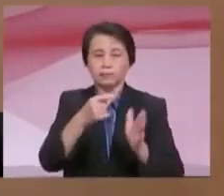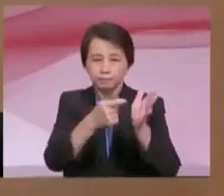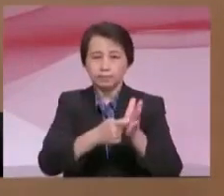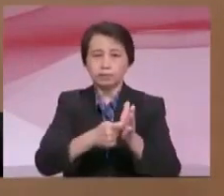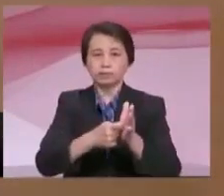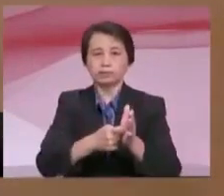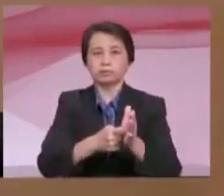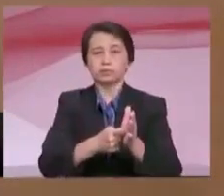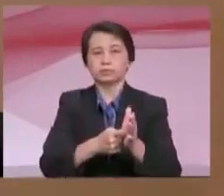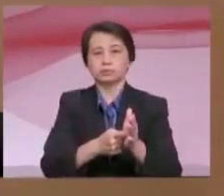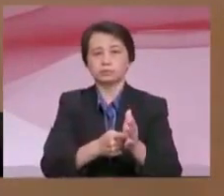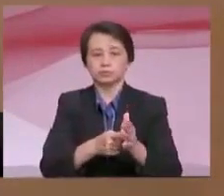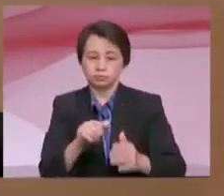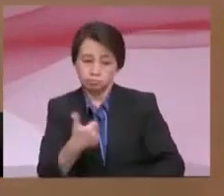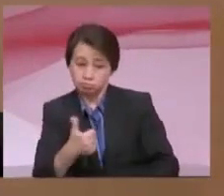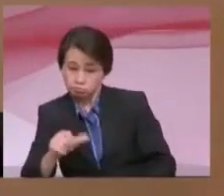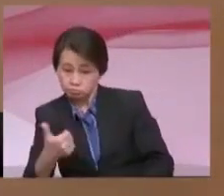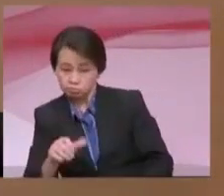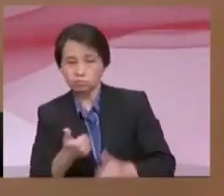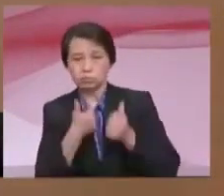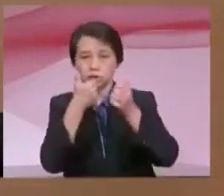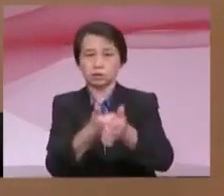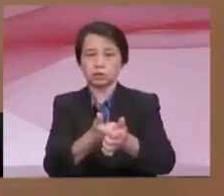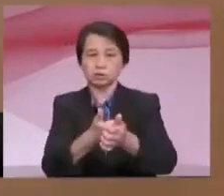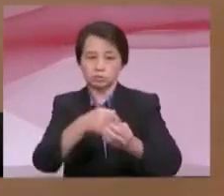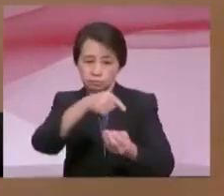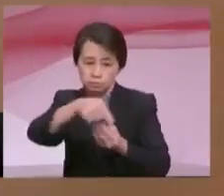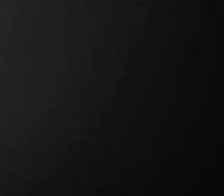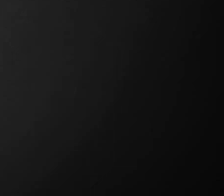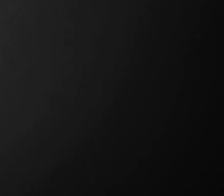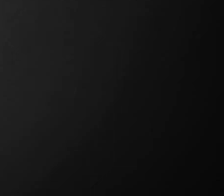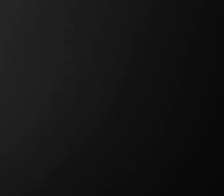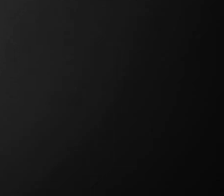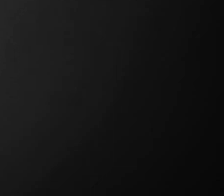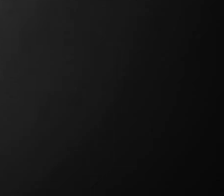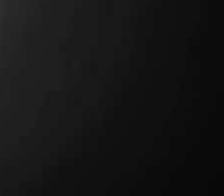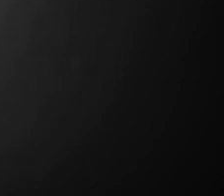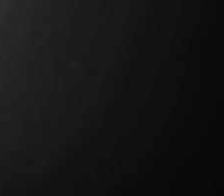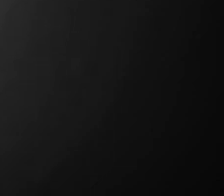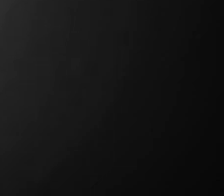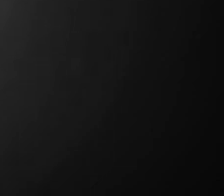memerlukan penilaian berdasarkan situasi semester